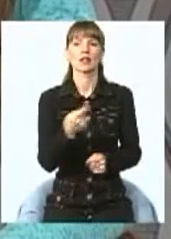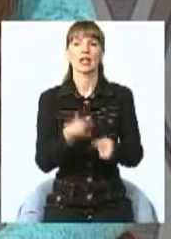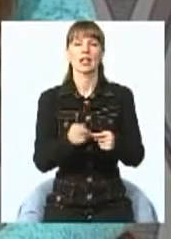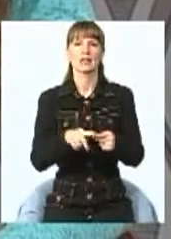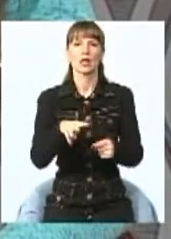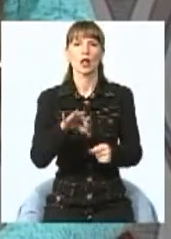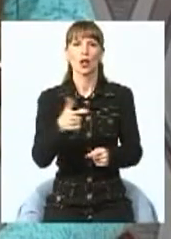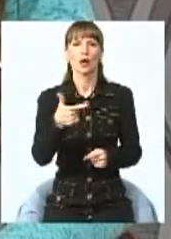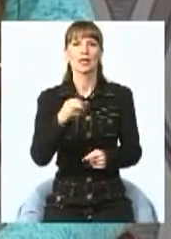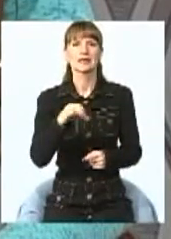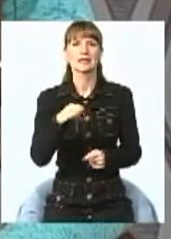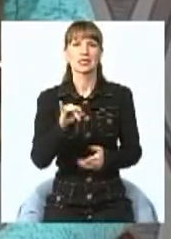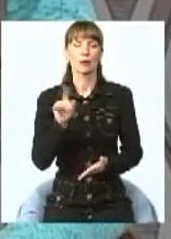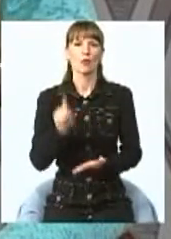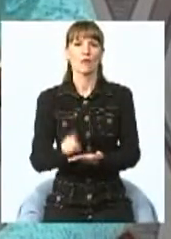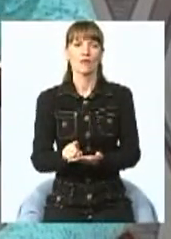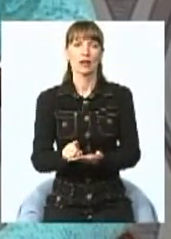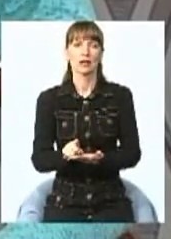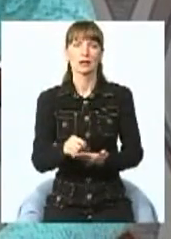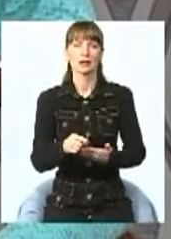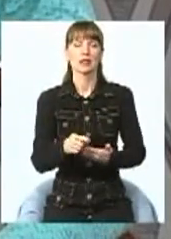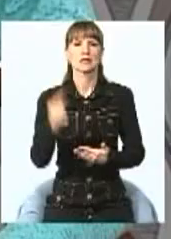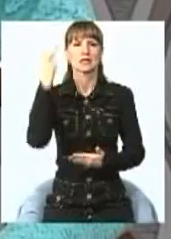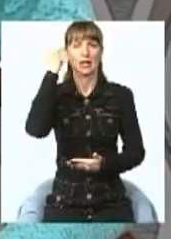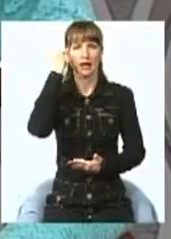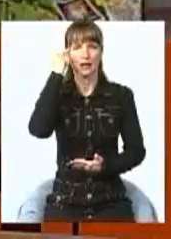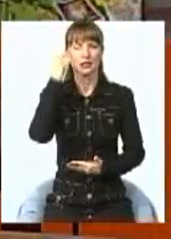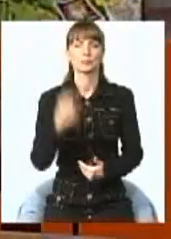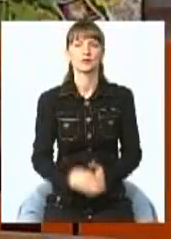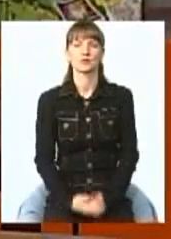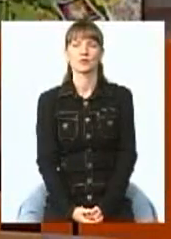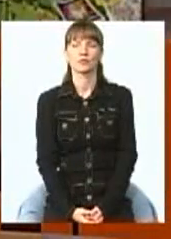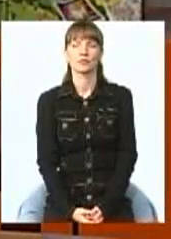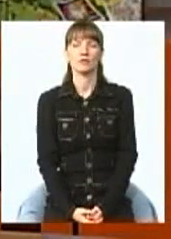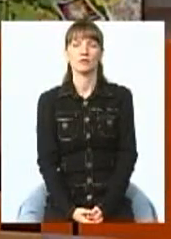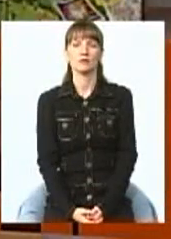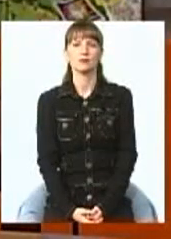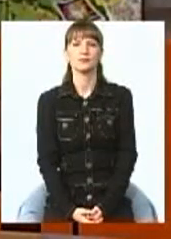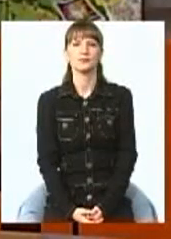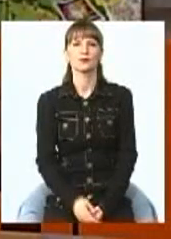логісти, повинні перед усім знати? Вони